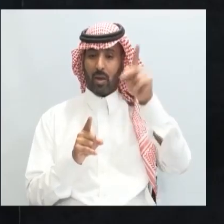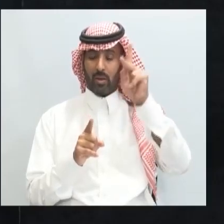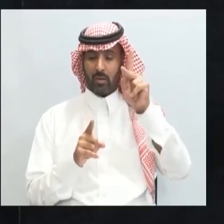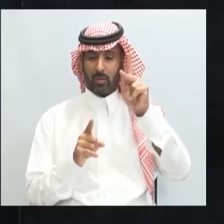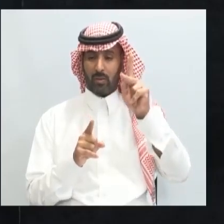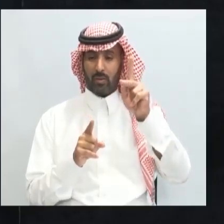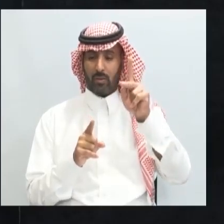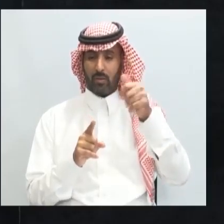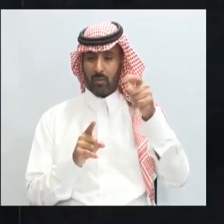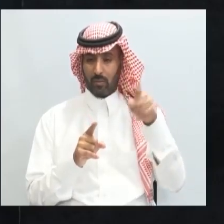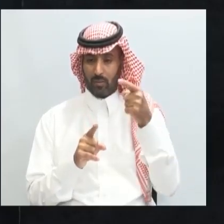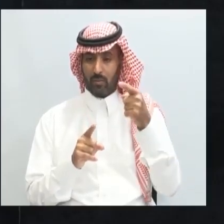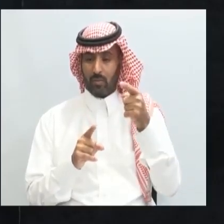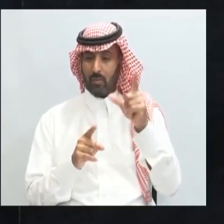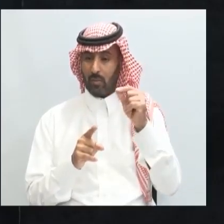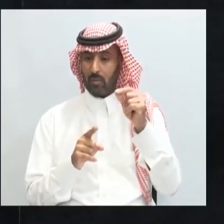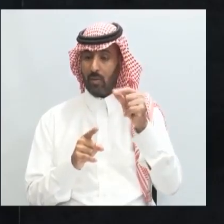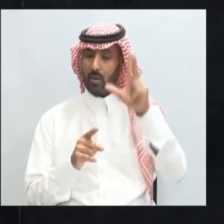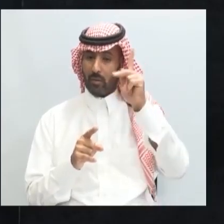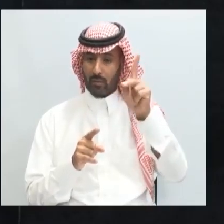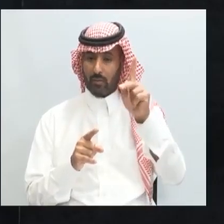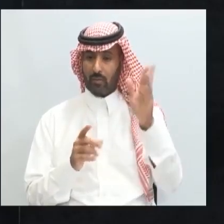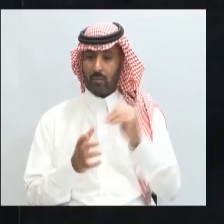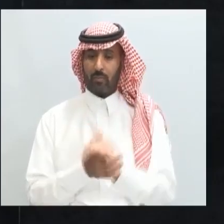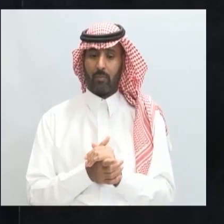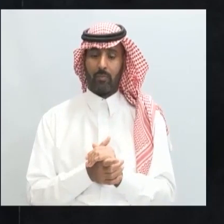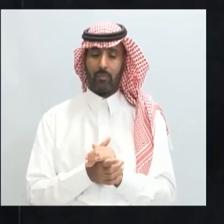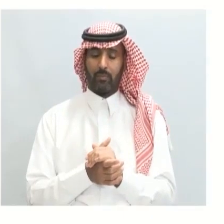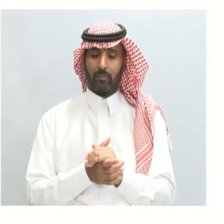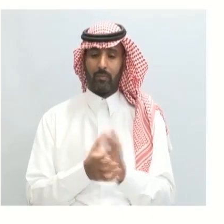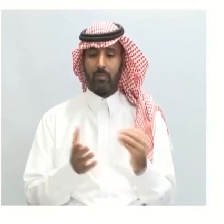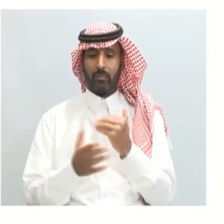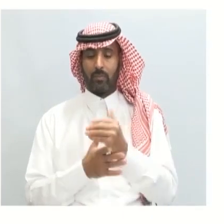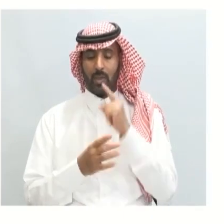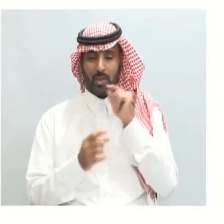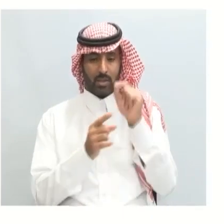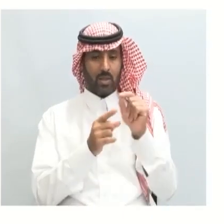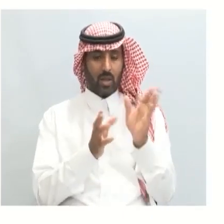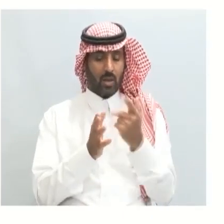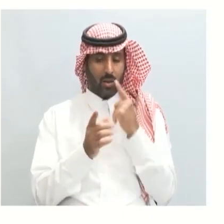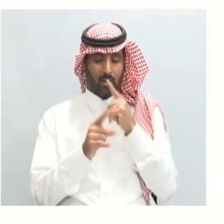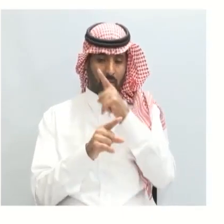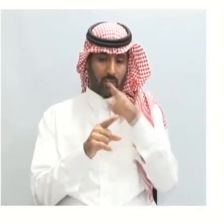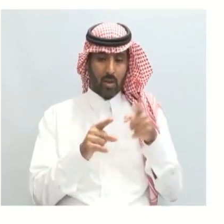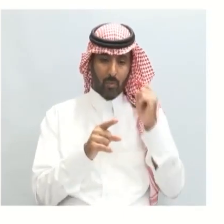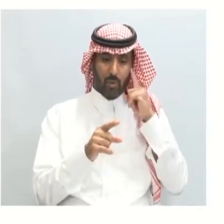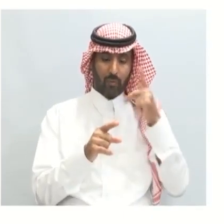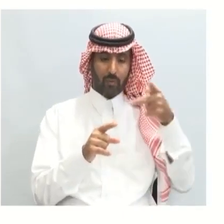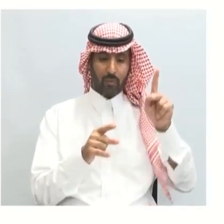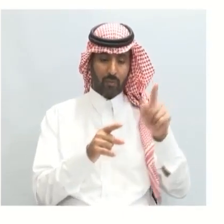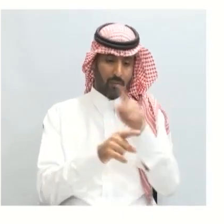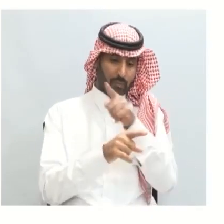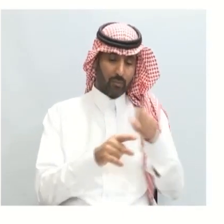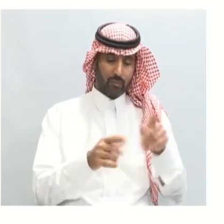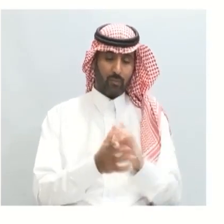استخدام تدريج الكلفن طبعا الكلفن احسنتم الصفر على تدريج كلفن يعرف به هذا هو الصفر لاحظ